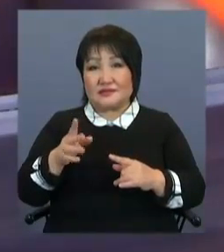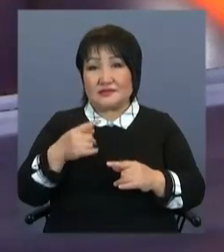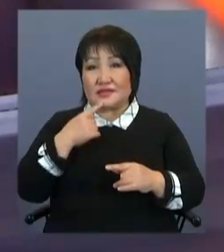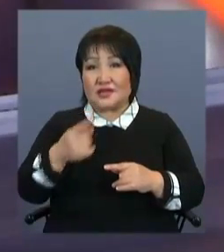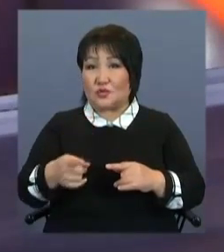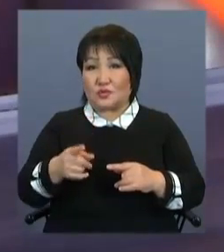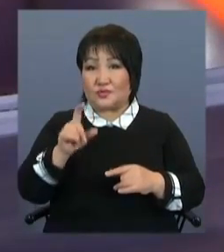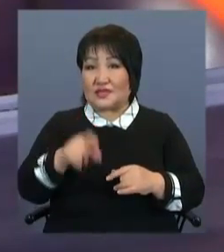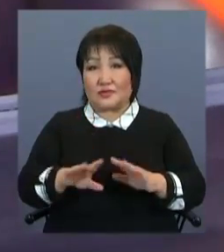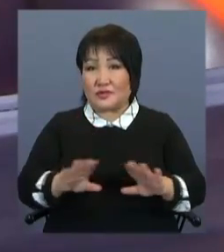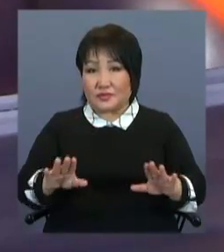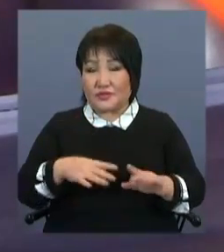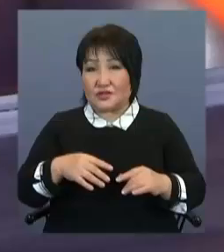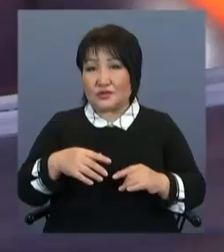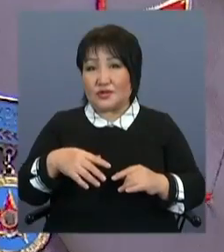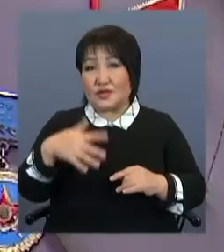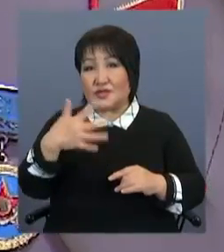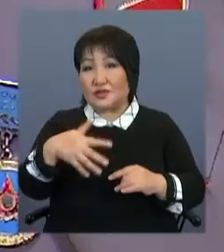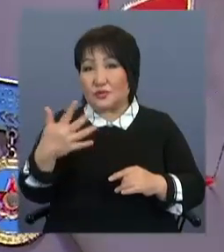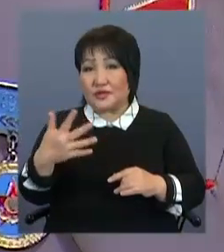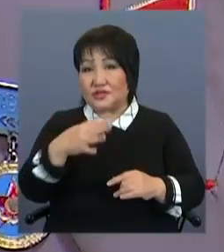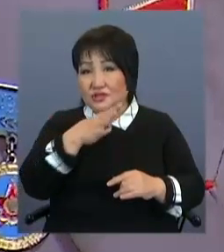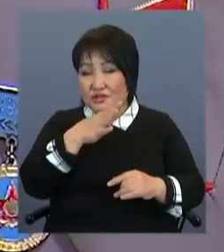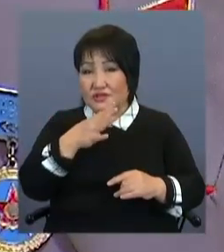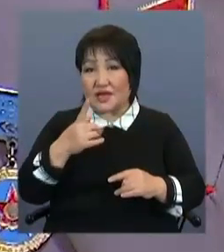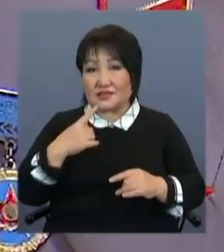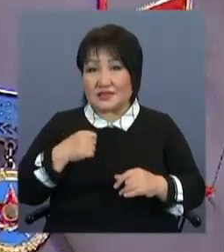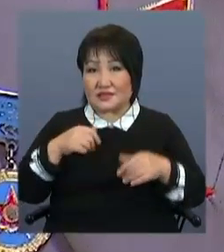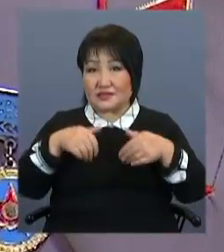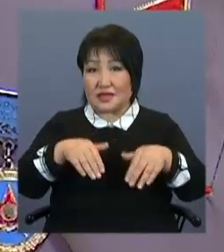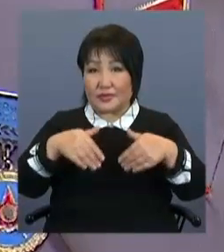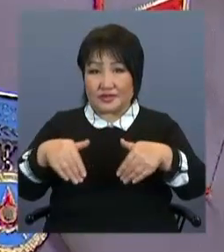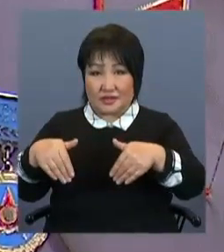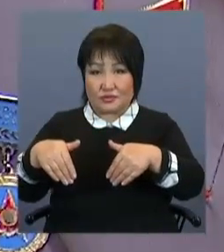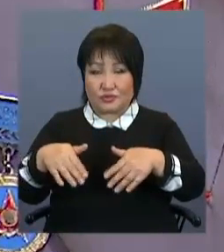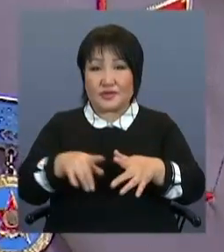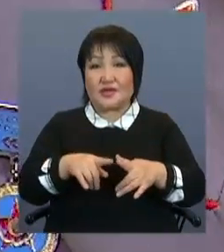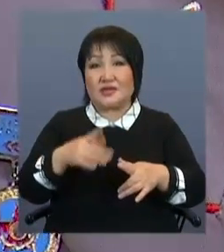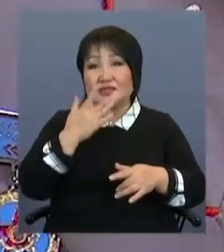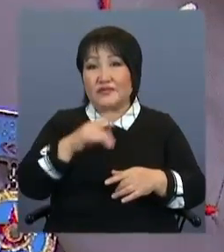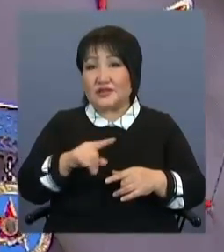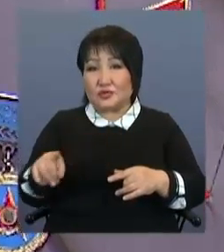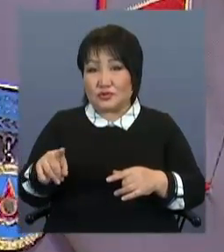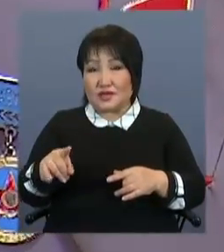35 жыл әскердің сабында тұрдым. Совет дәуіріндегі әскердің кәсібилігін